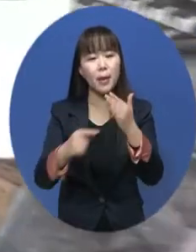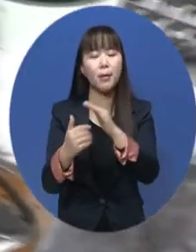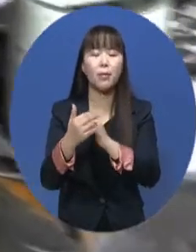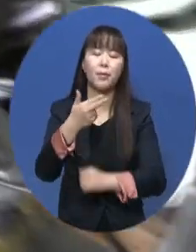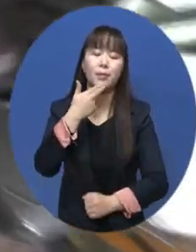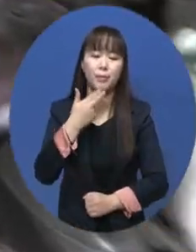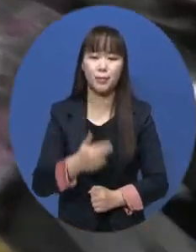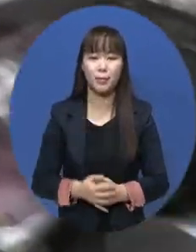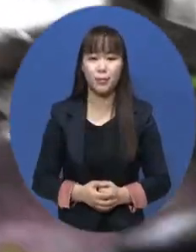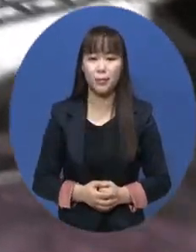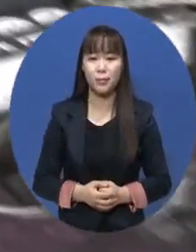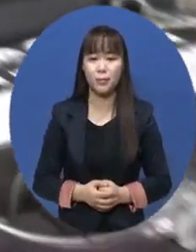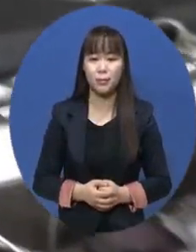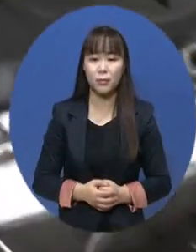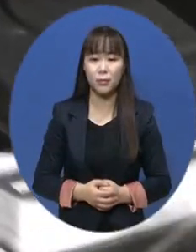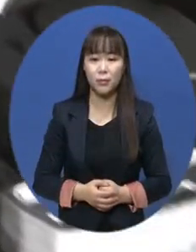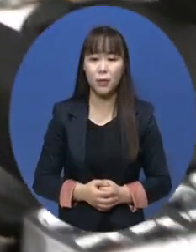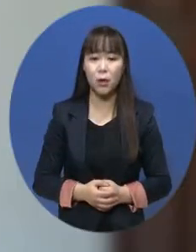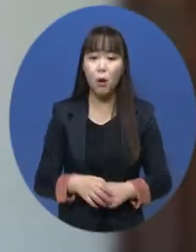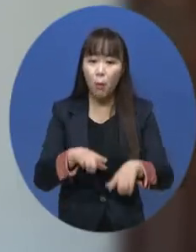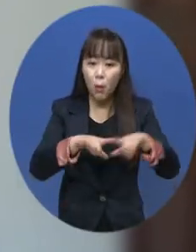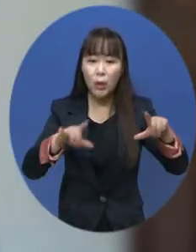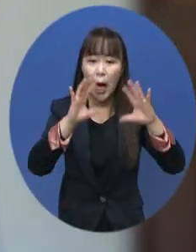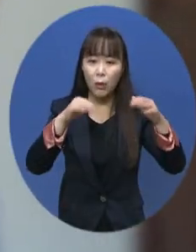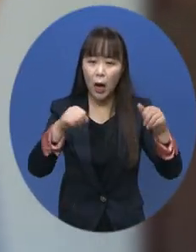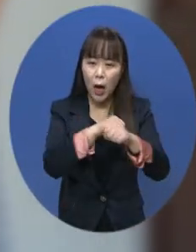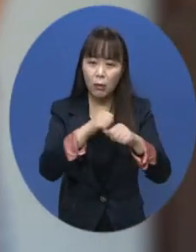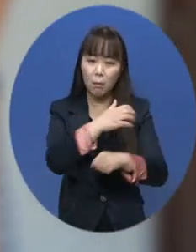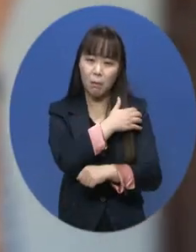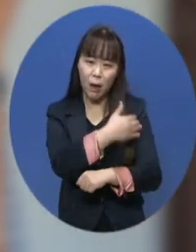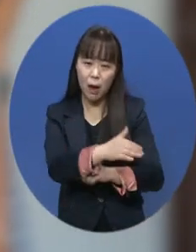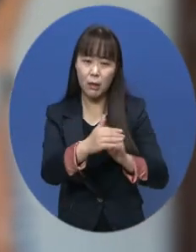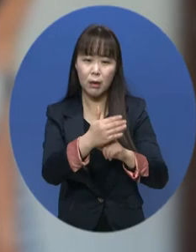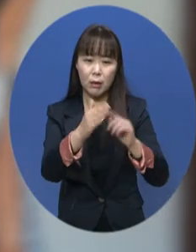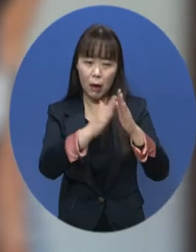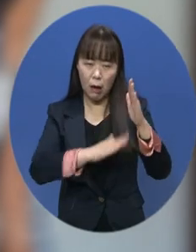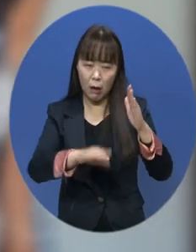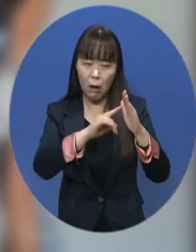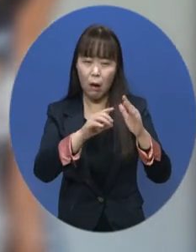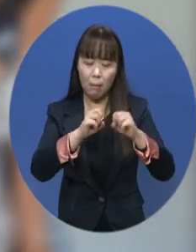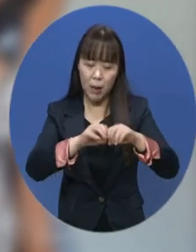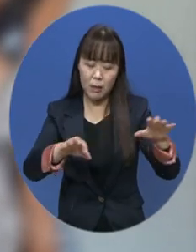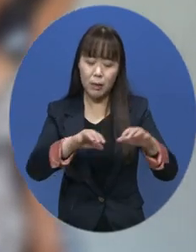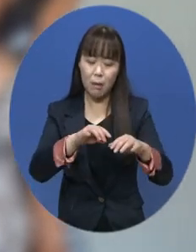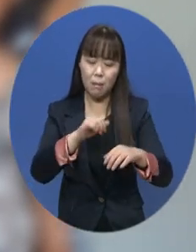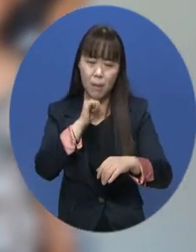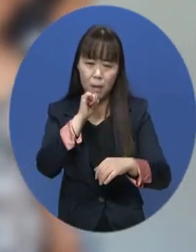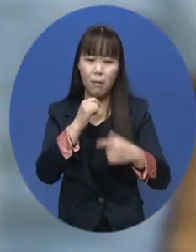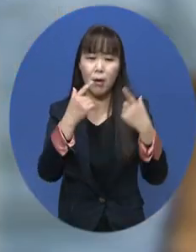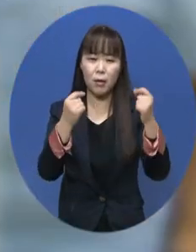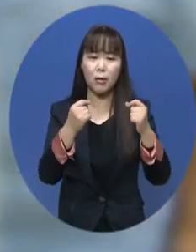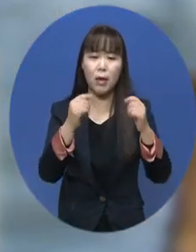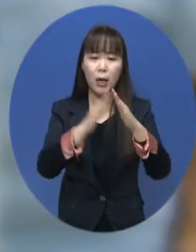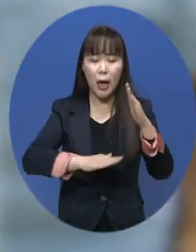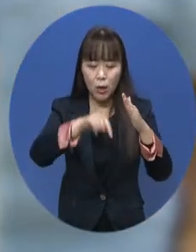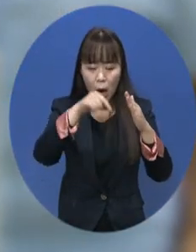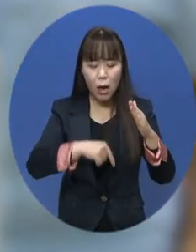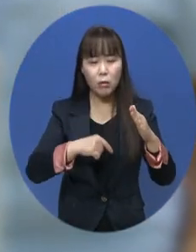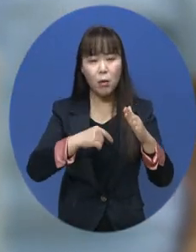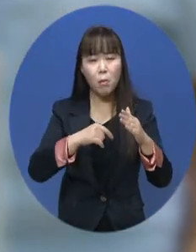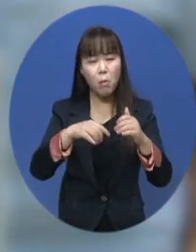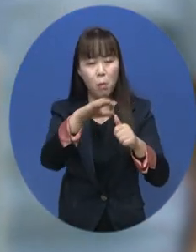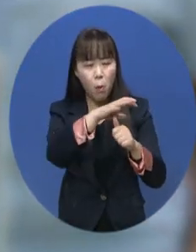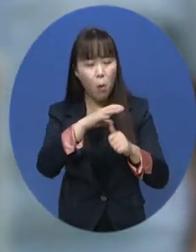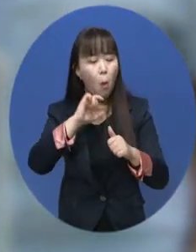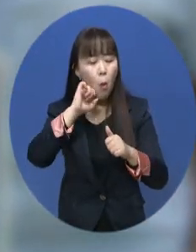막았습니다. 그룹홈은 주로 아동학대, 방임, 가정해체, 빈곤 등 사유로 가정 내 보호가 힘든 아이들이